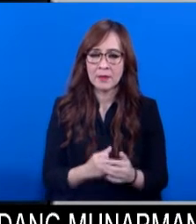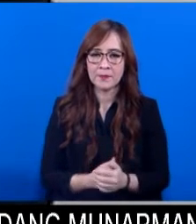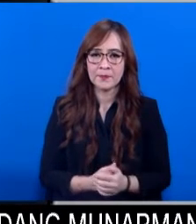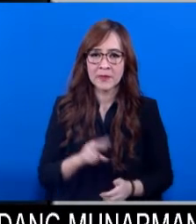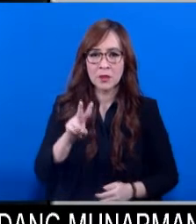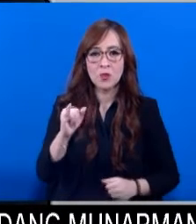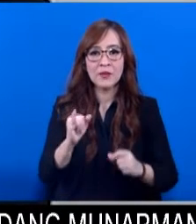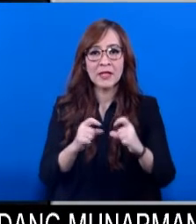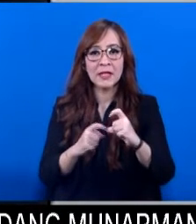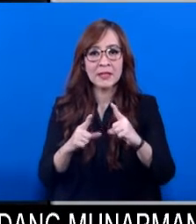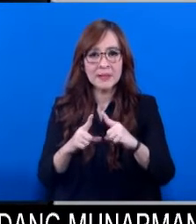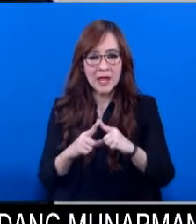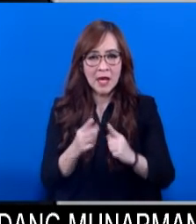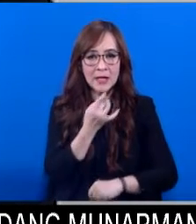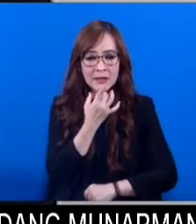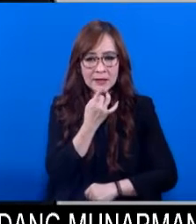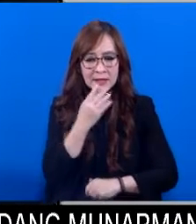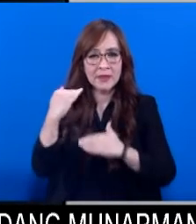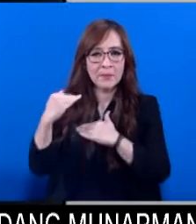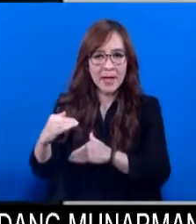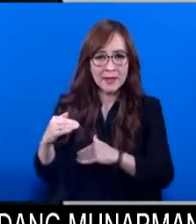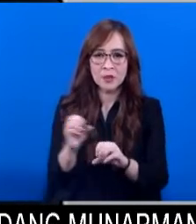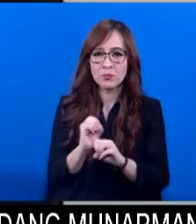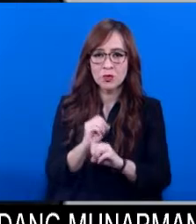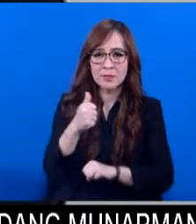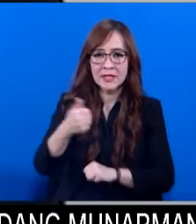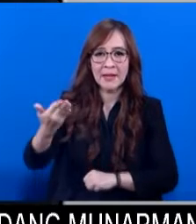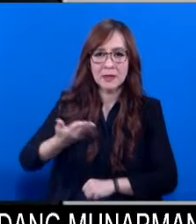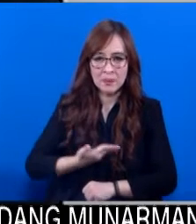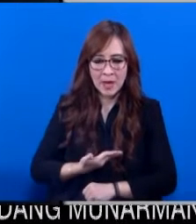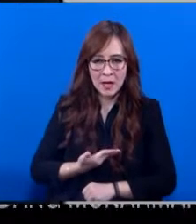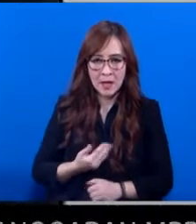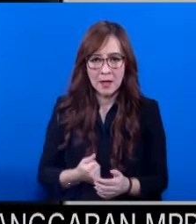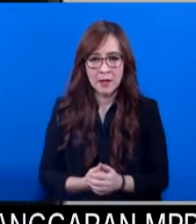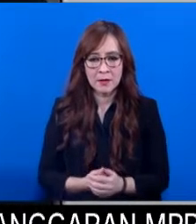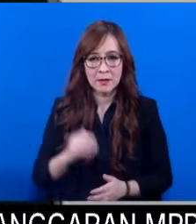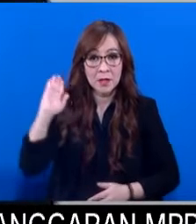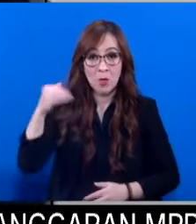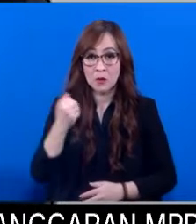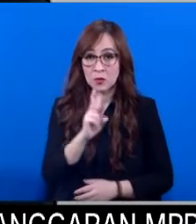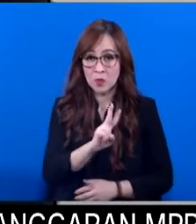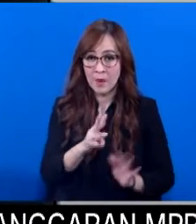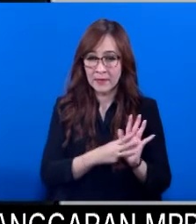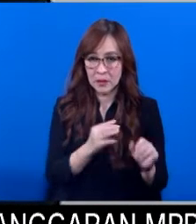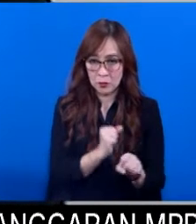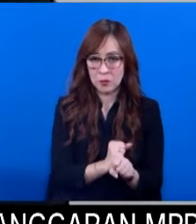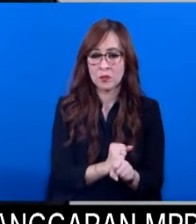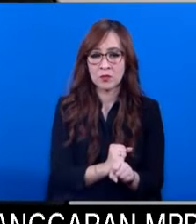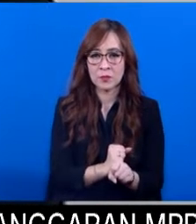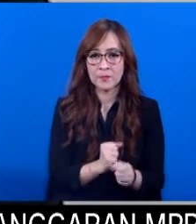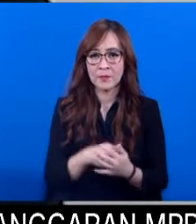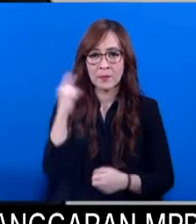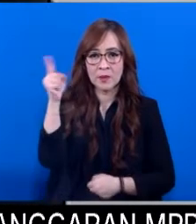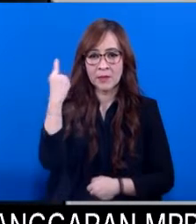izin terbatasnya juga belum bisa diterima selama masa 2 minggu. Dan tentunya